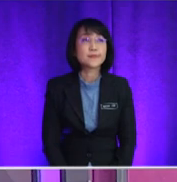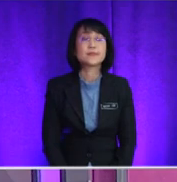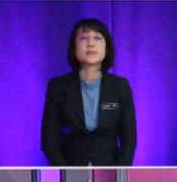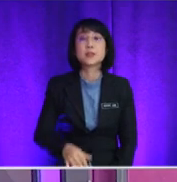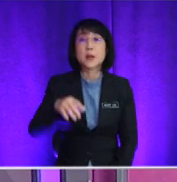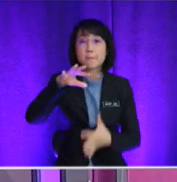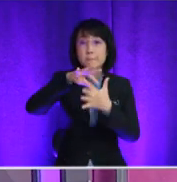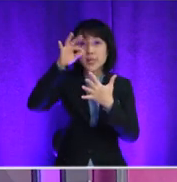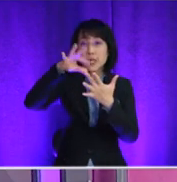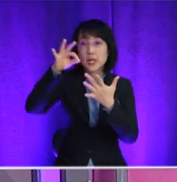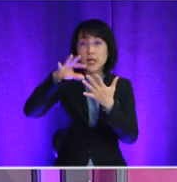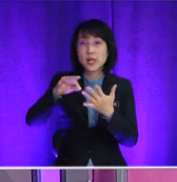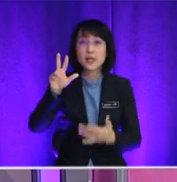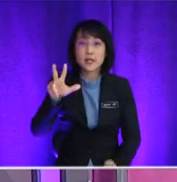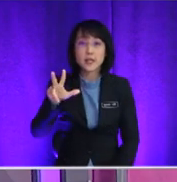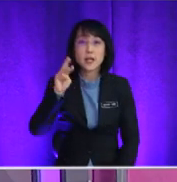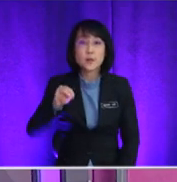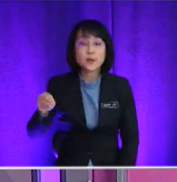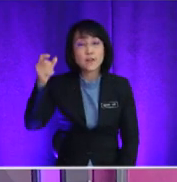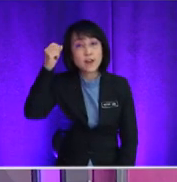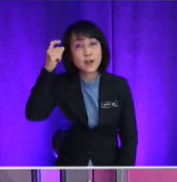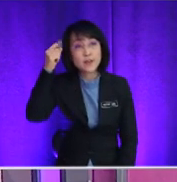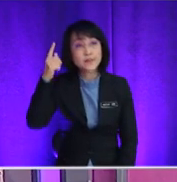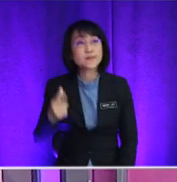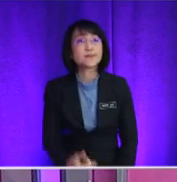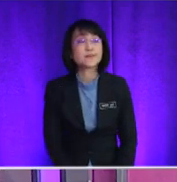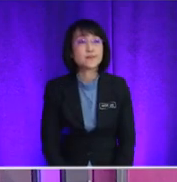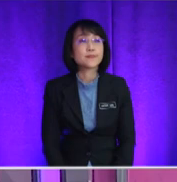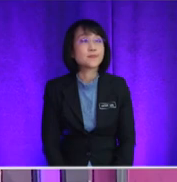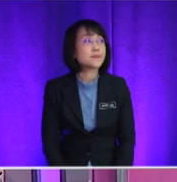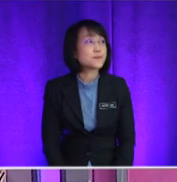itu adalah peraturan kebersihan makanan